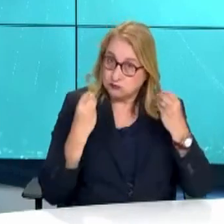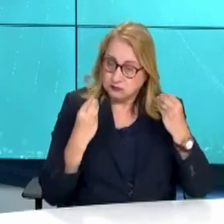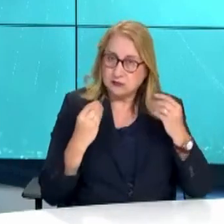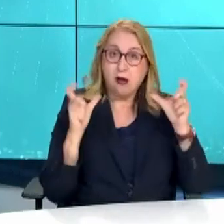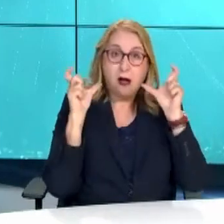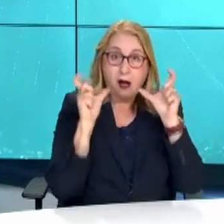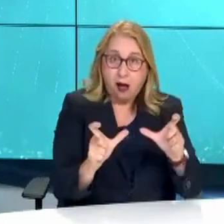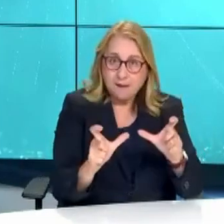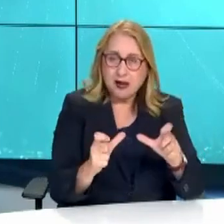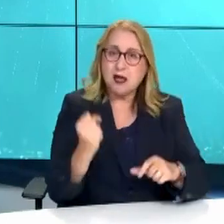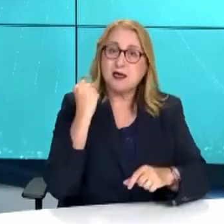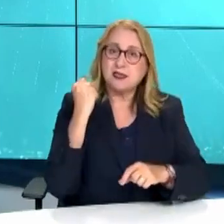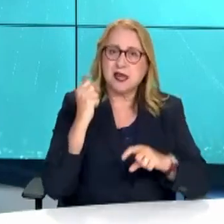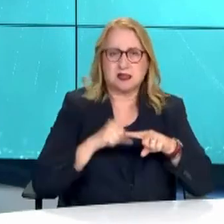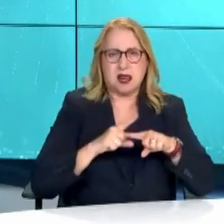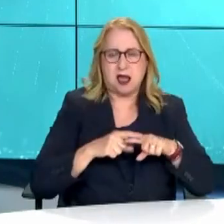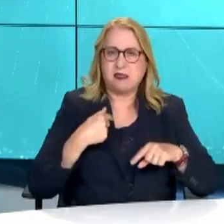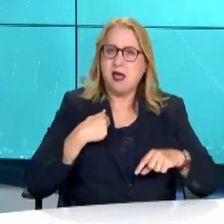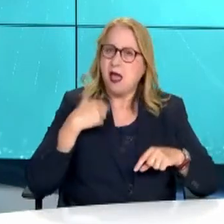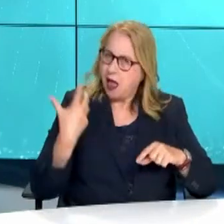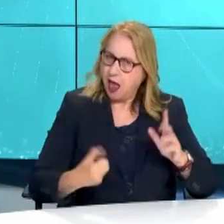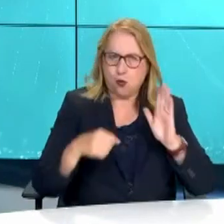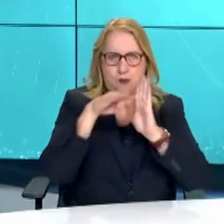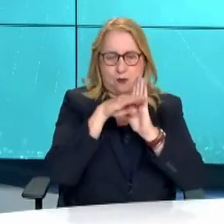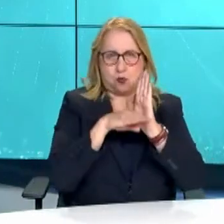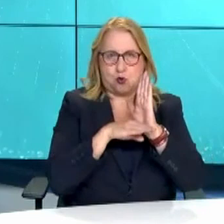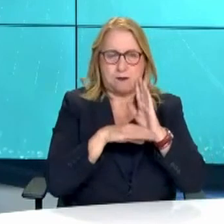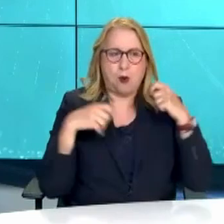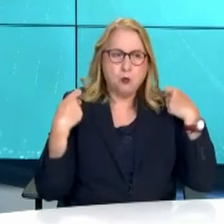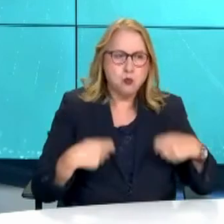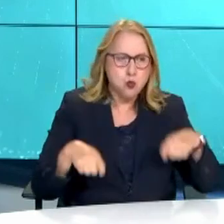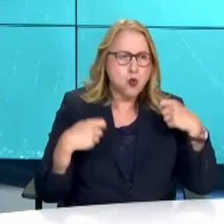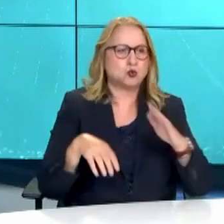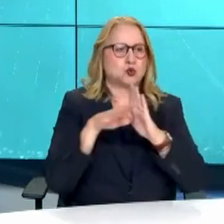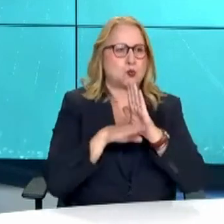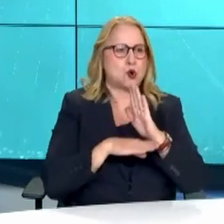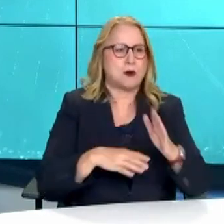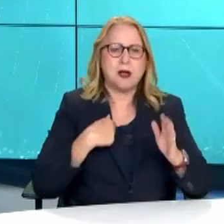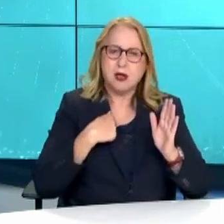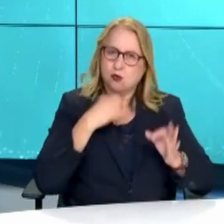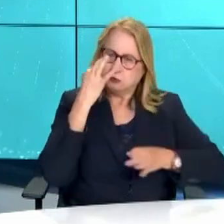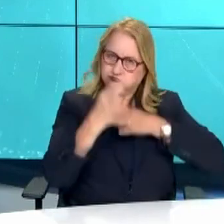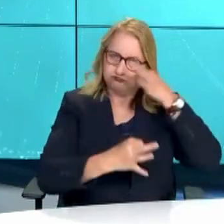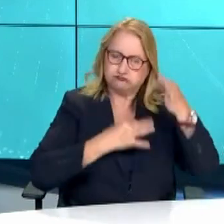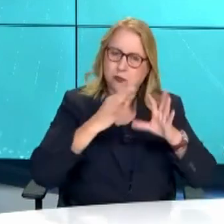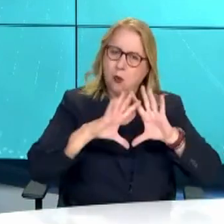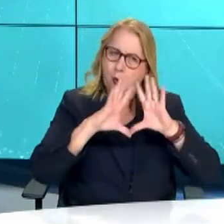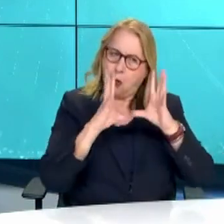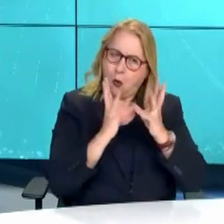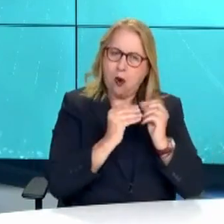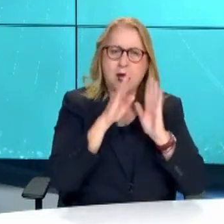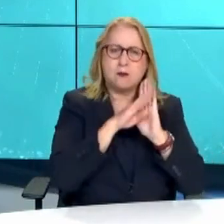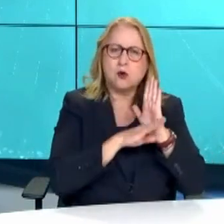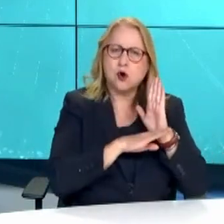μας είναι πολύ πιο πλούσιο και πολύ πιο ευρύ. Θα αναλυθεί εκτενώς στις